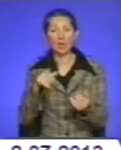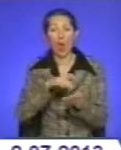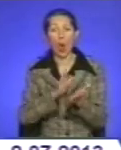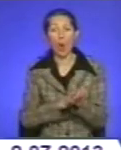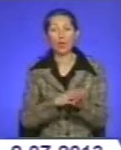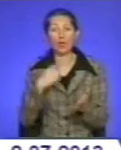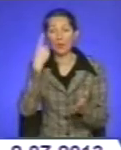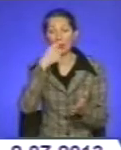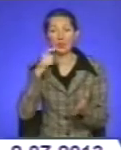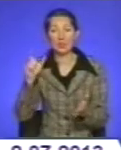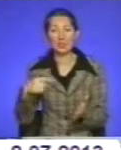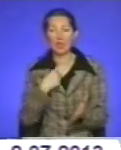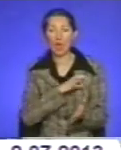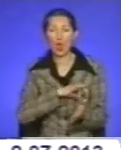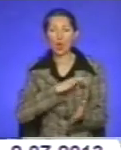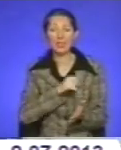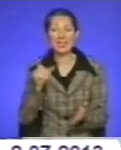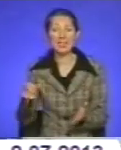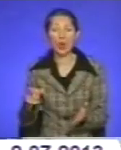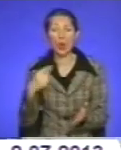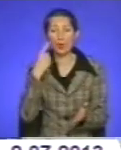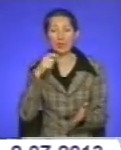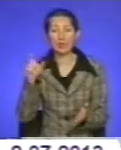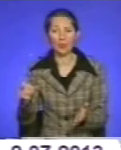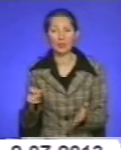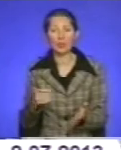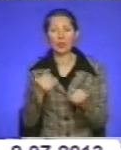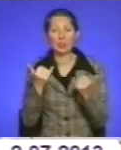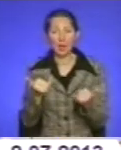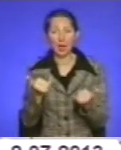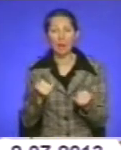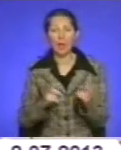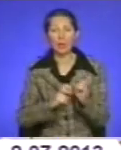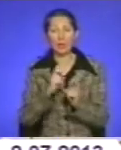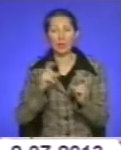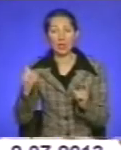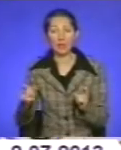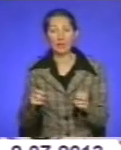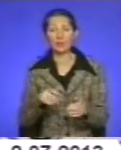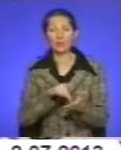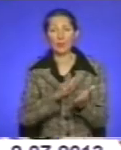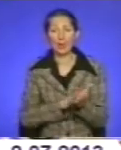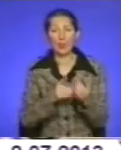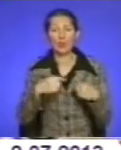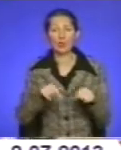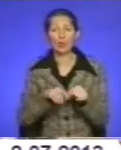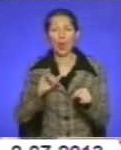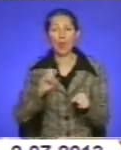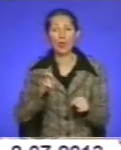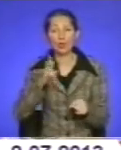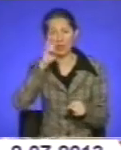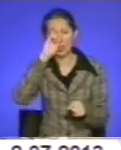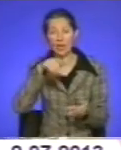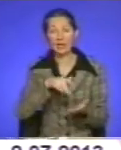Продовжує Людмила Путькалець. Відтепер підприємців реєструватимуть підрозділи Укрдержреєстру. Уряд зобов'язав